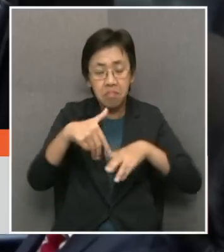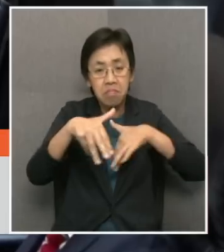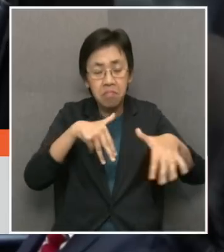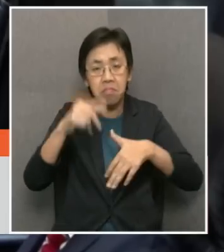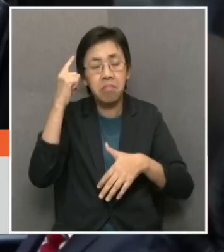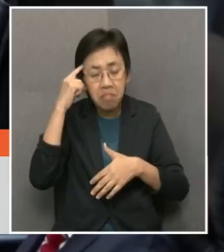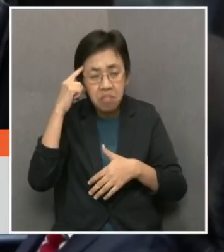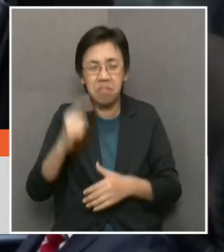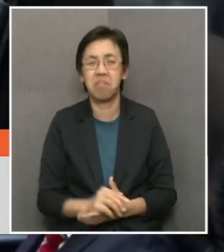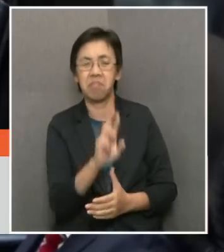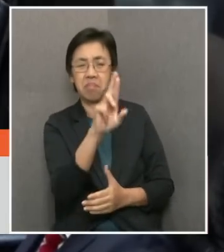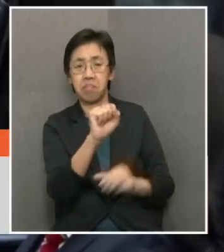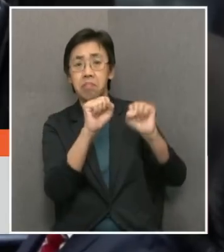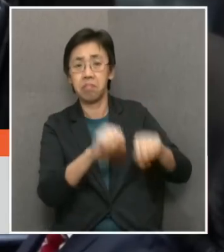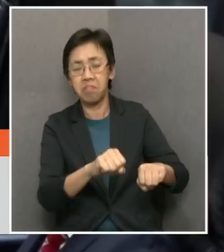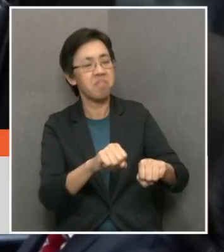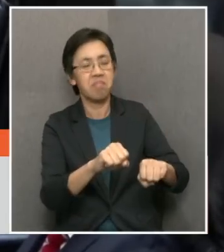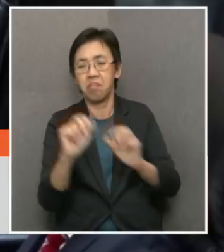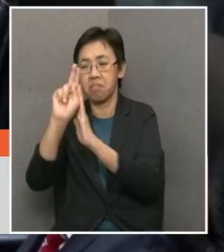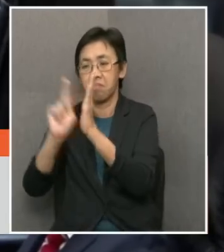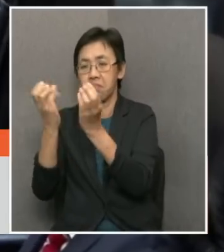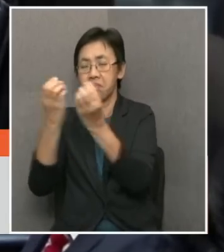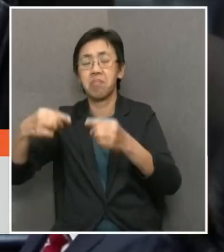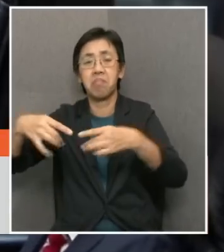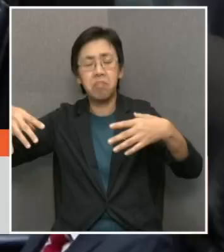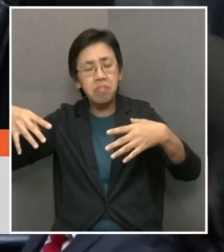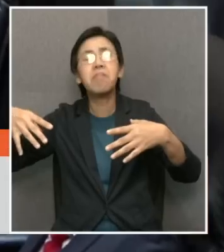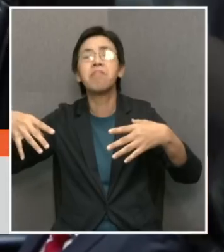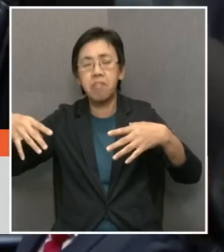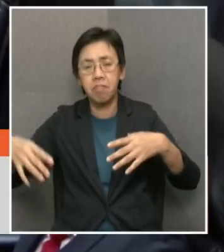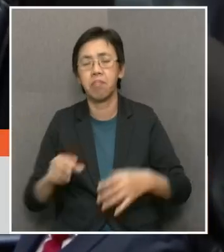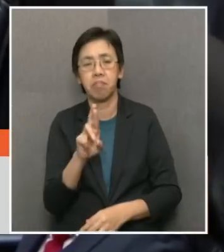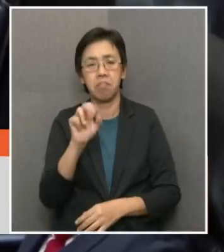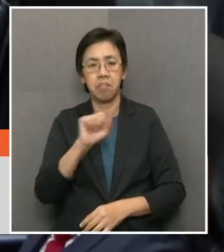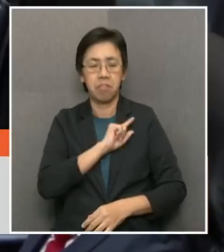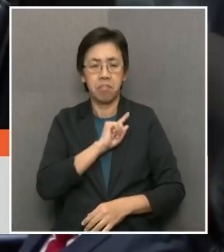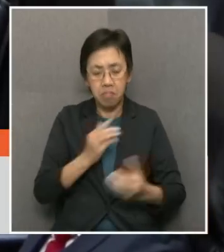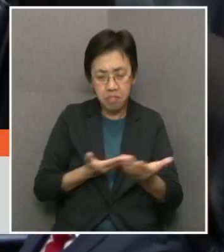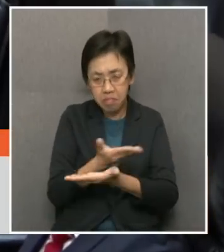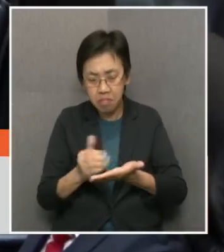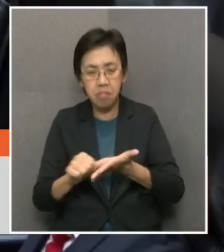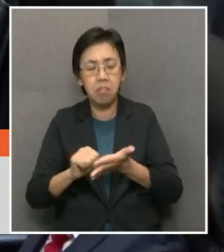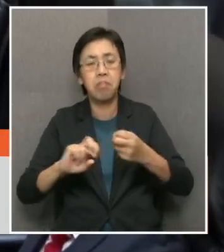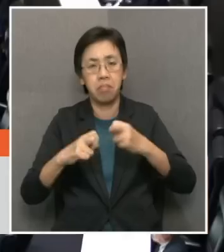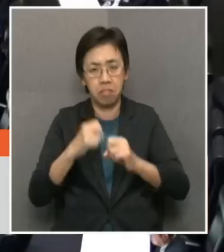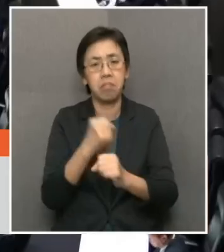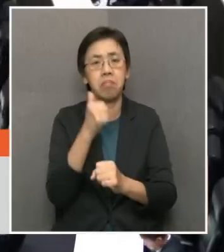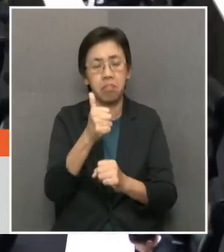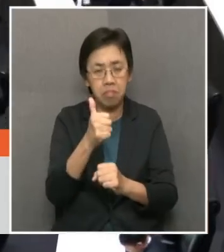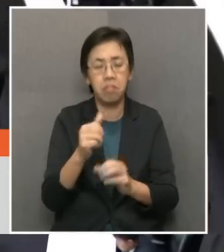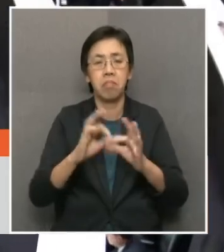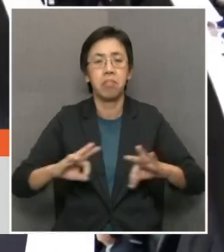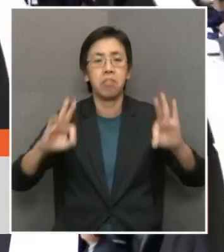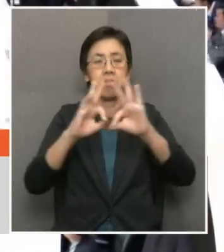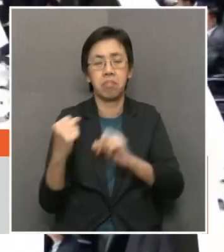มติของรัฐสภาขัดต่อรัฐธรรมนูญน่าจะใช้กลไกของรัฐสภาแก้ปัญหาได้ซึ่งควรใช้อำนาจ